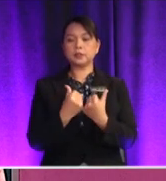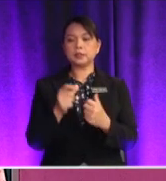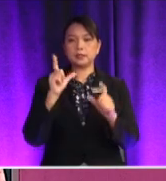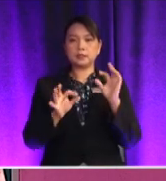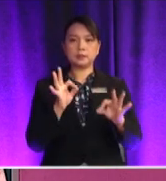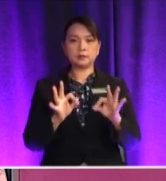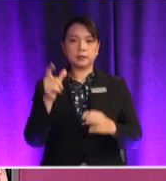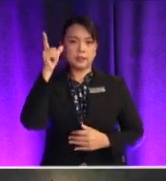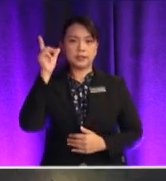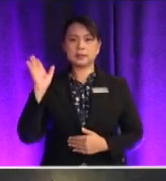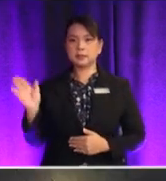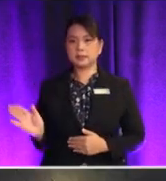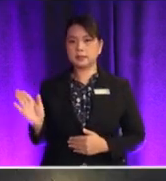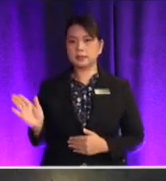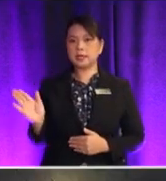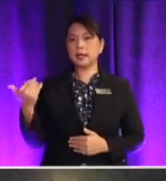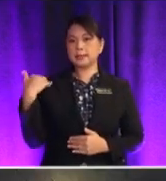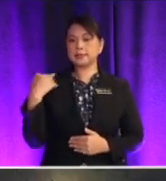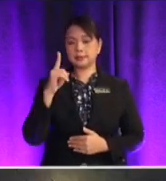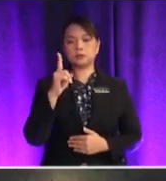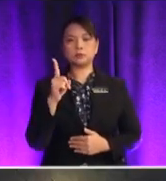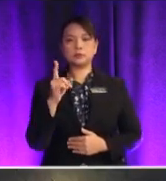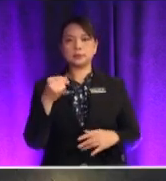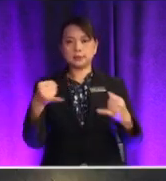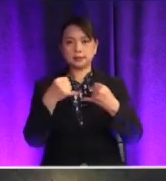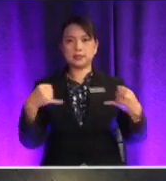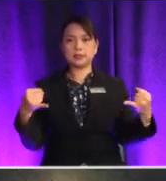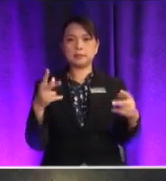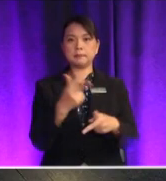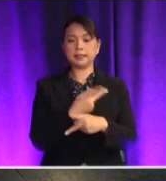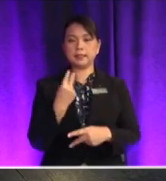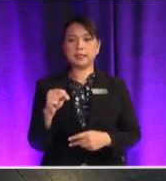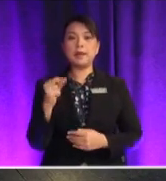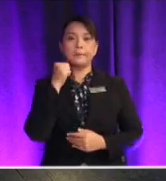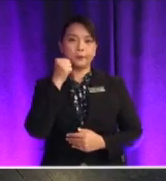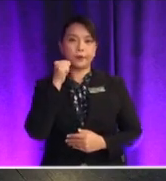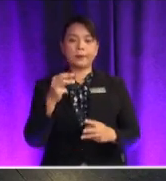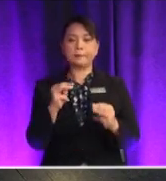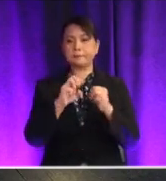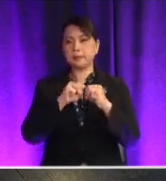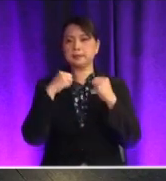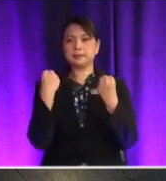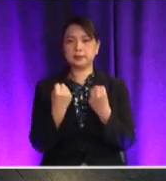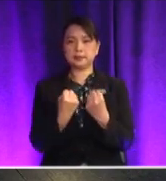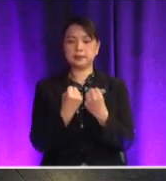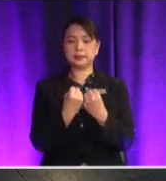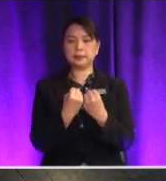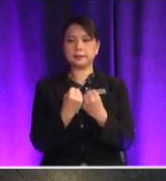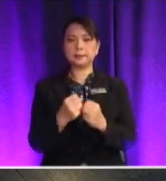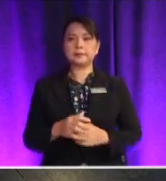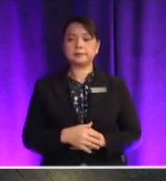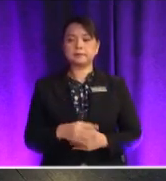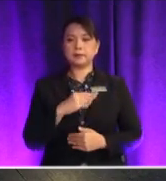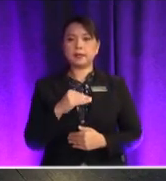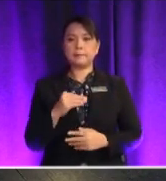pakaian kaum Punjabi. Ya? Kalau ikut kat sini adalah pakaian perempuan masyarakat Punjabi atau kita panggil Singh. Pakaian ini